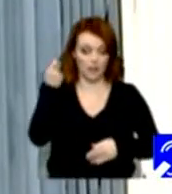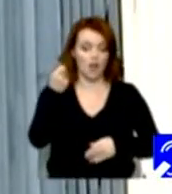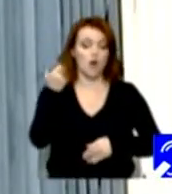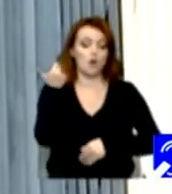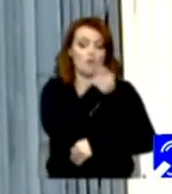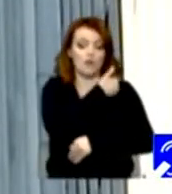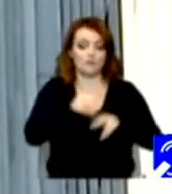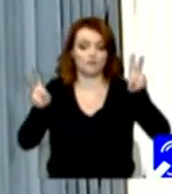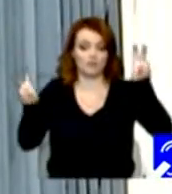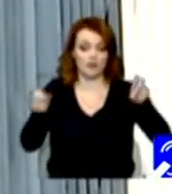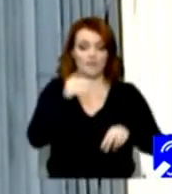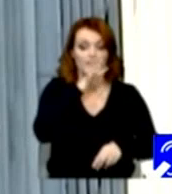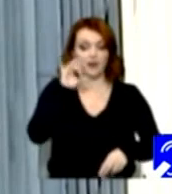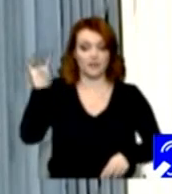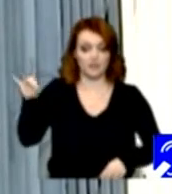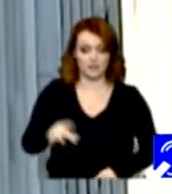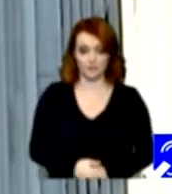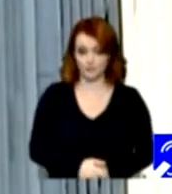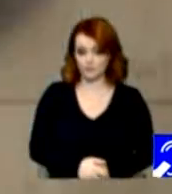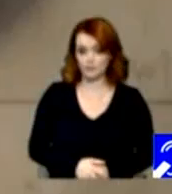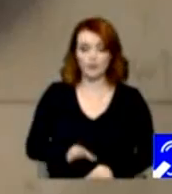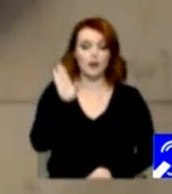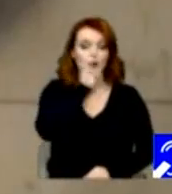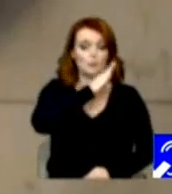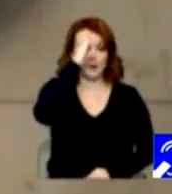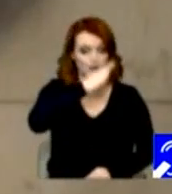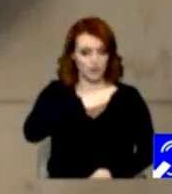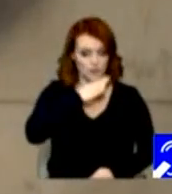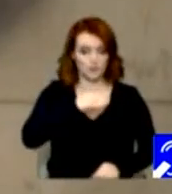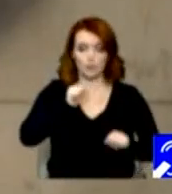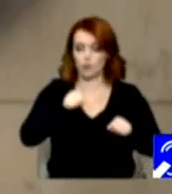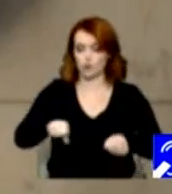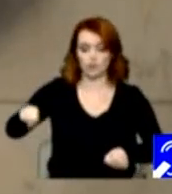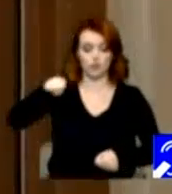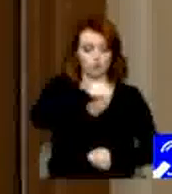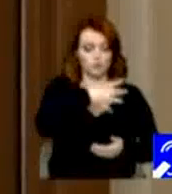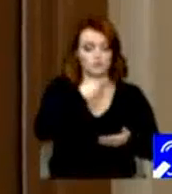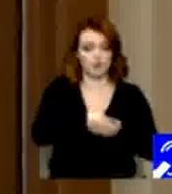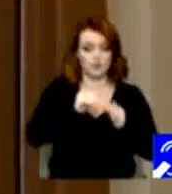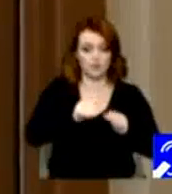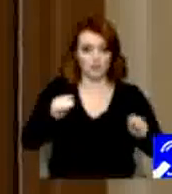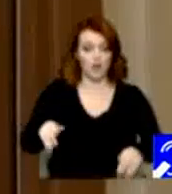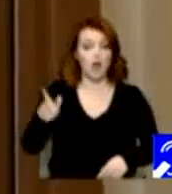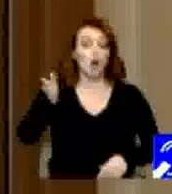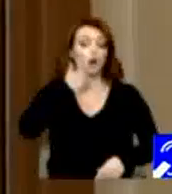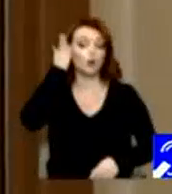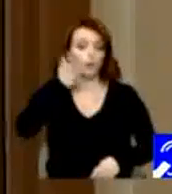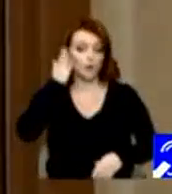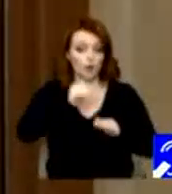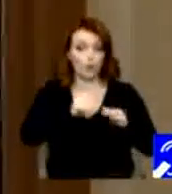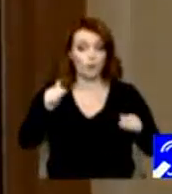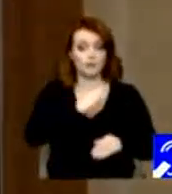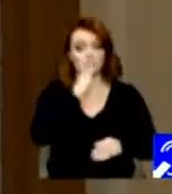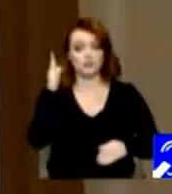adresa La orice centru de vaccinare Unde vor semna un acord și apoi pot să se monteze copilul în România copiii de peste 12